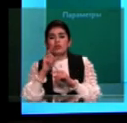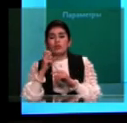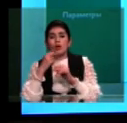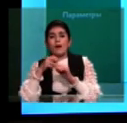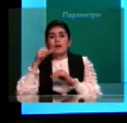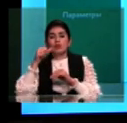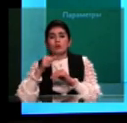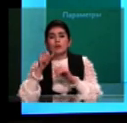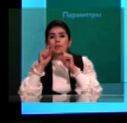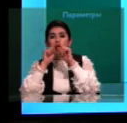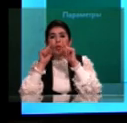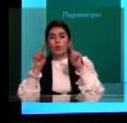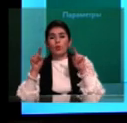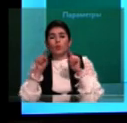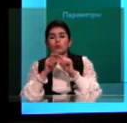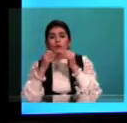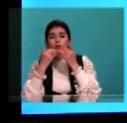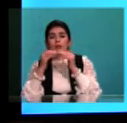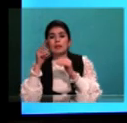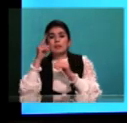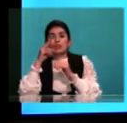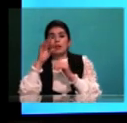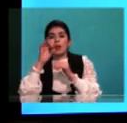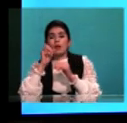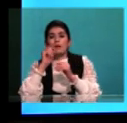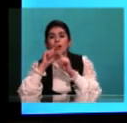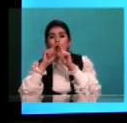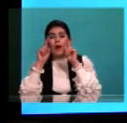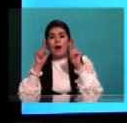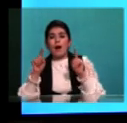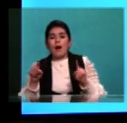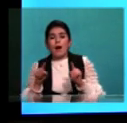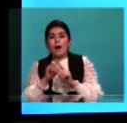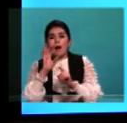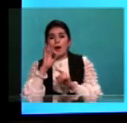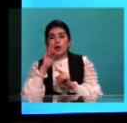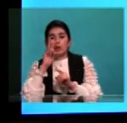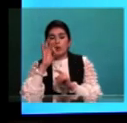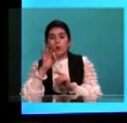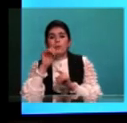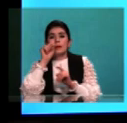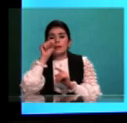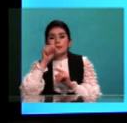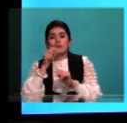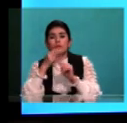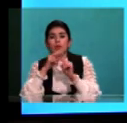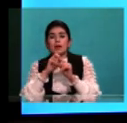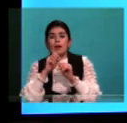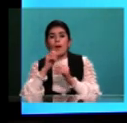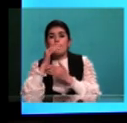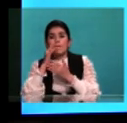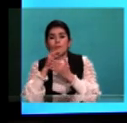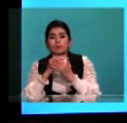Нажать на черный треугольник, откроется диалоговое окно. В этом окне из контекстного